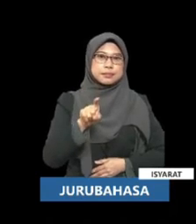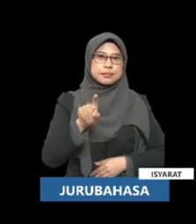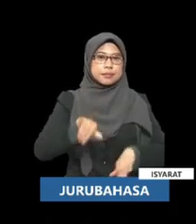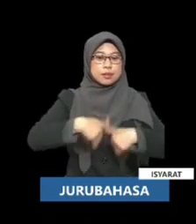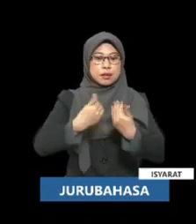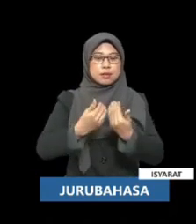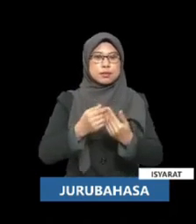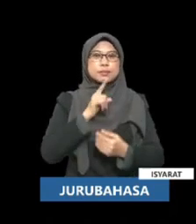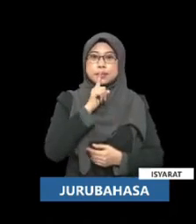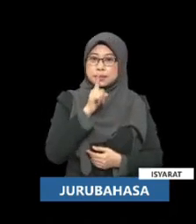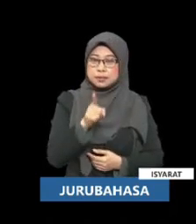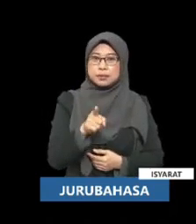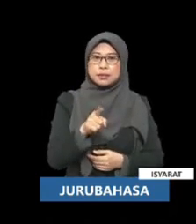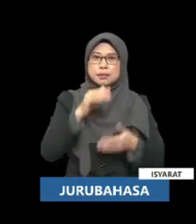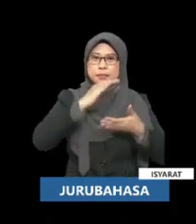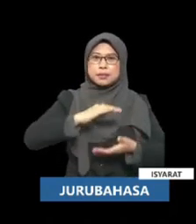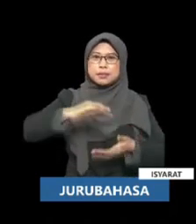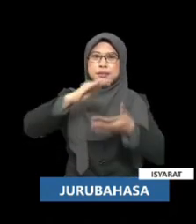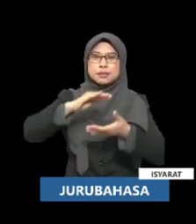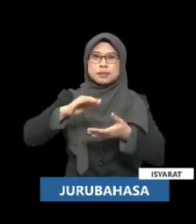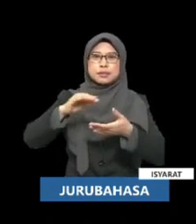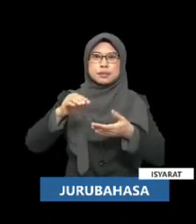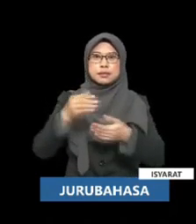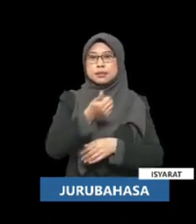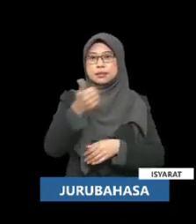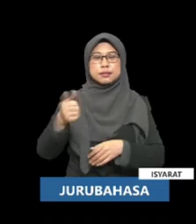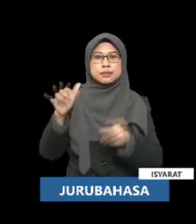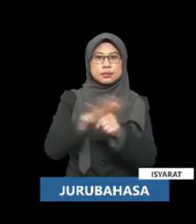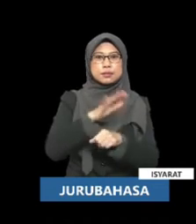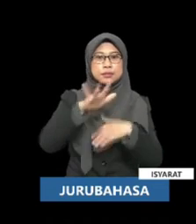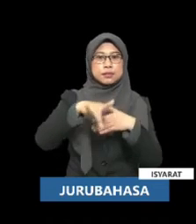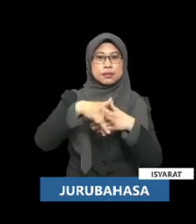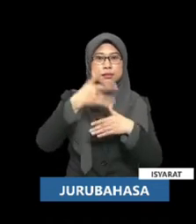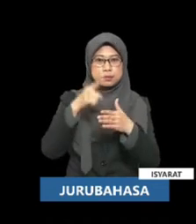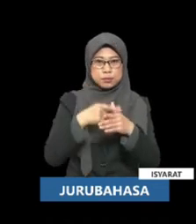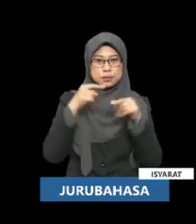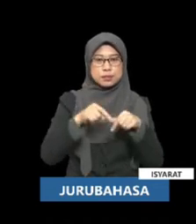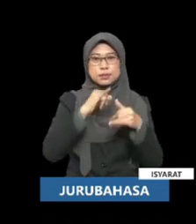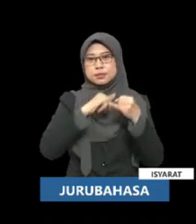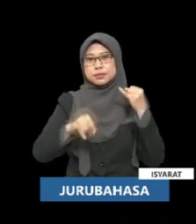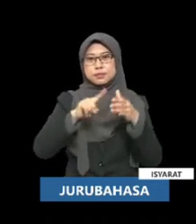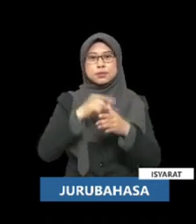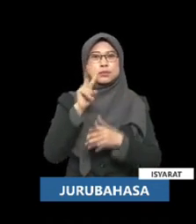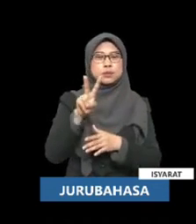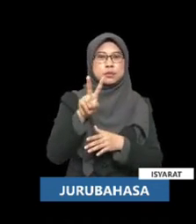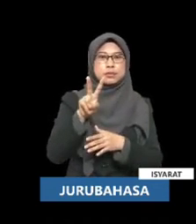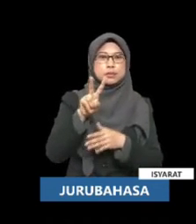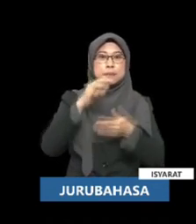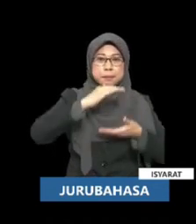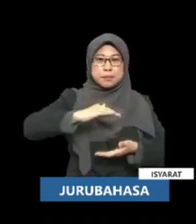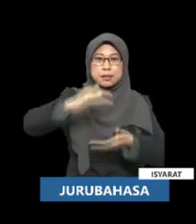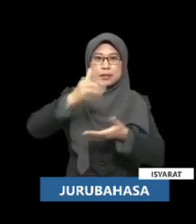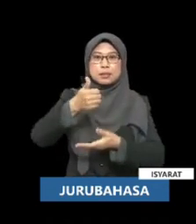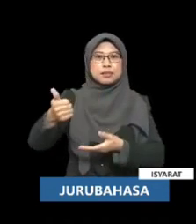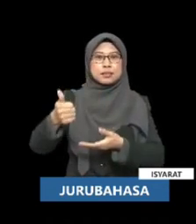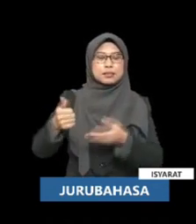sekarang kita dapati bahwa banjir kilat ini Setia sebel aku di ibukota peugah keberkesanan fungsi semata Nelly